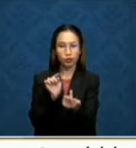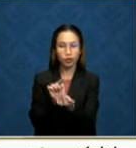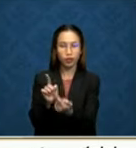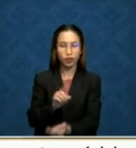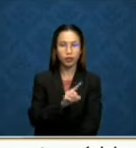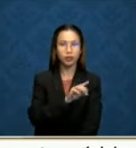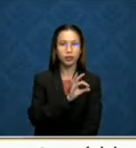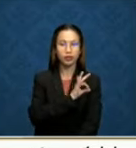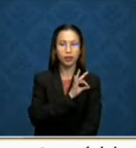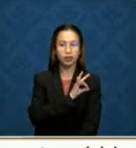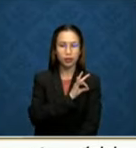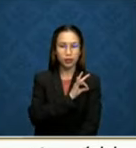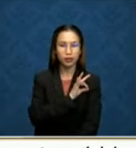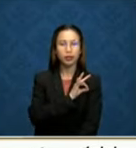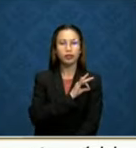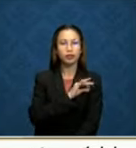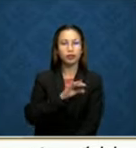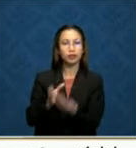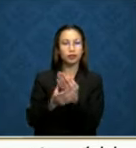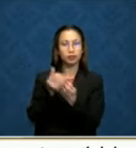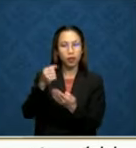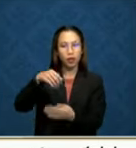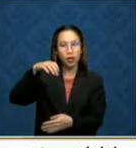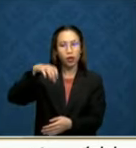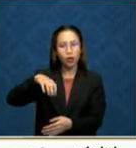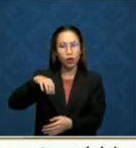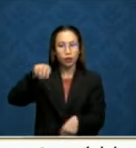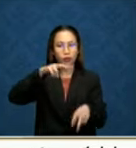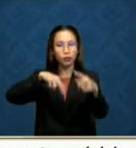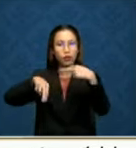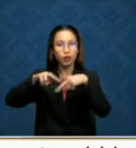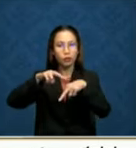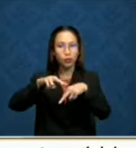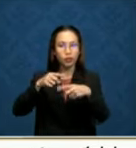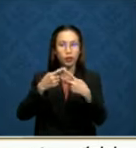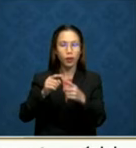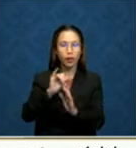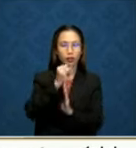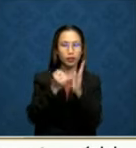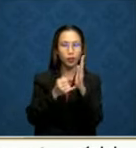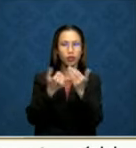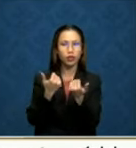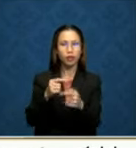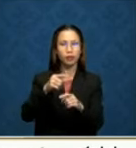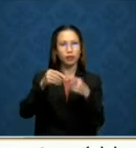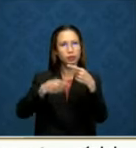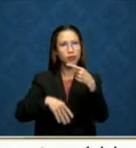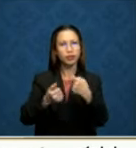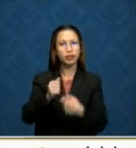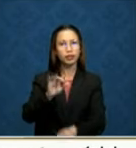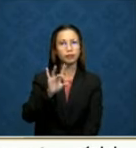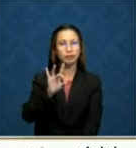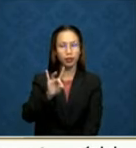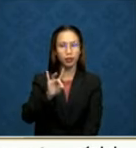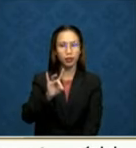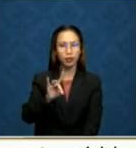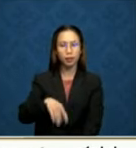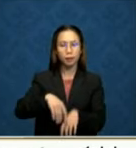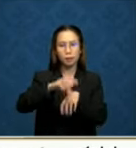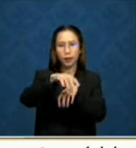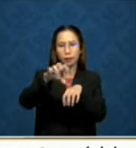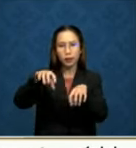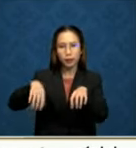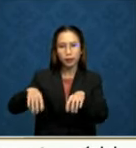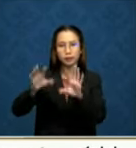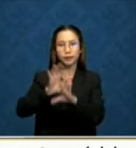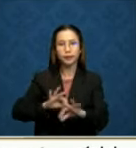ของสภาพอรผบริโภคหน่วยงานประจำจงหวัดซึขนานี้ยัมีอยู่ 18 แห่งหนวยงานเขตพื้นที่ที่เป็นก